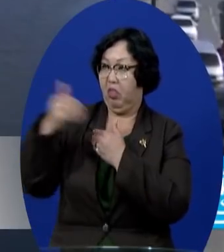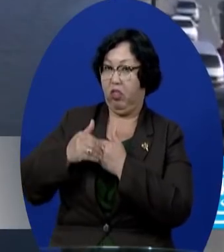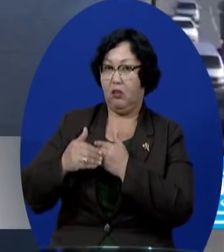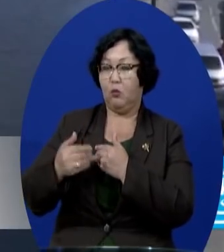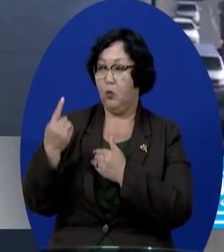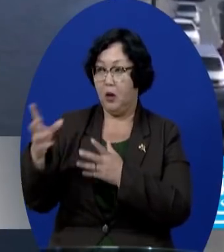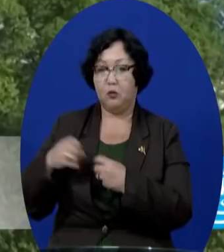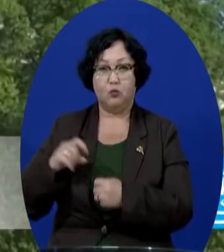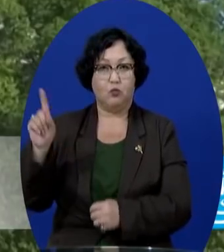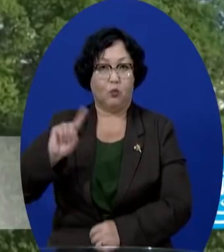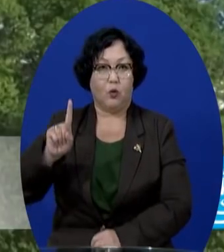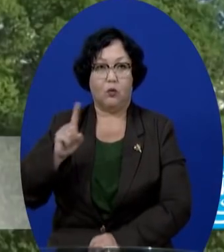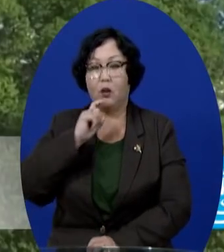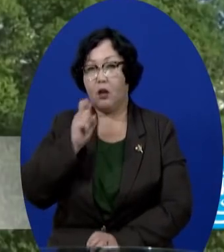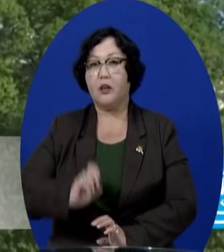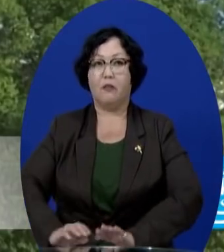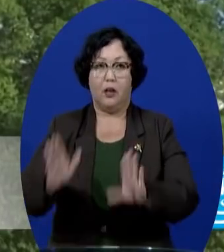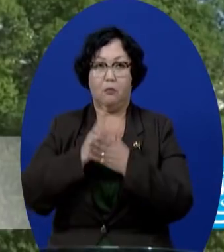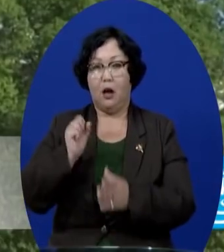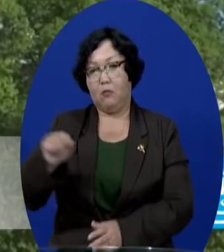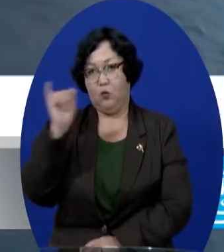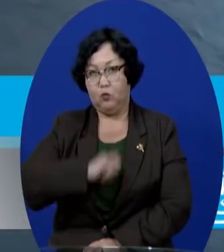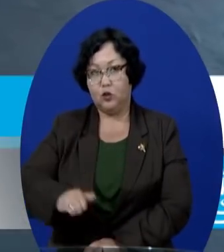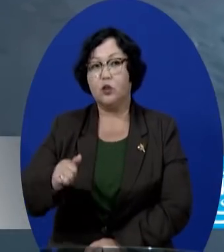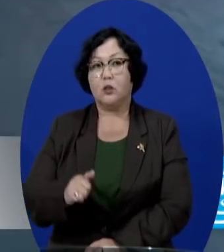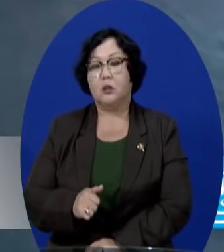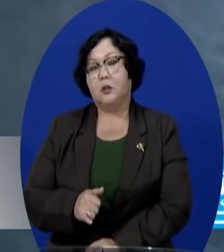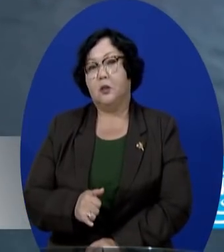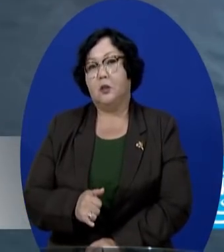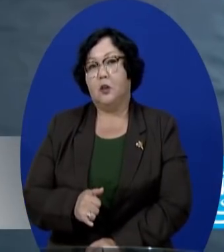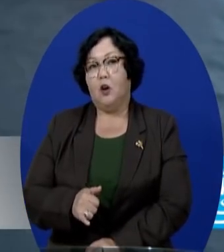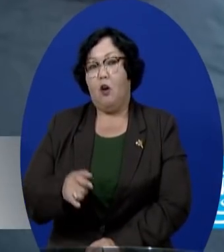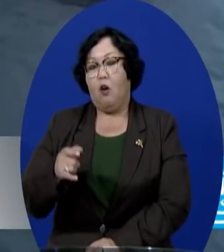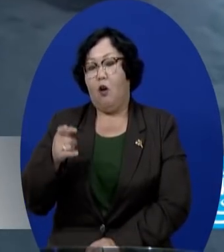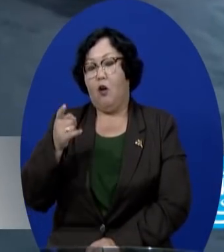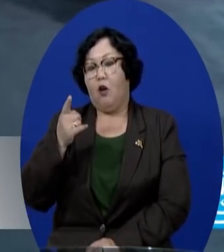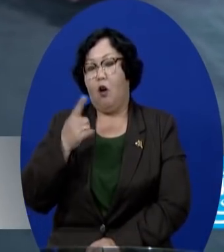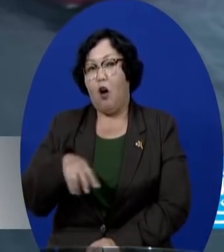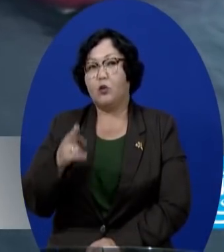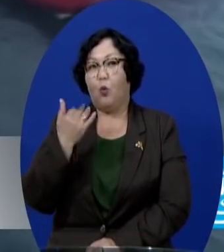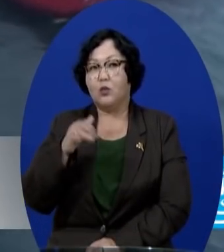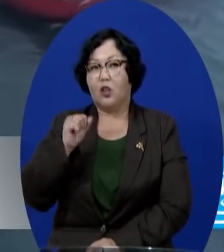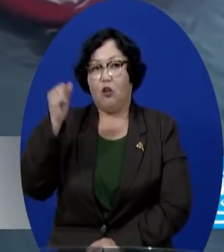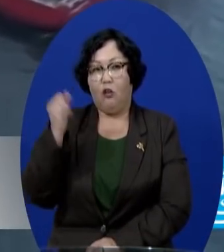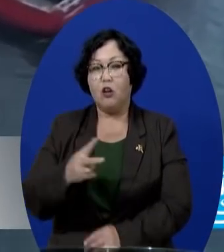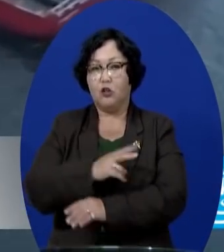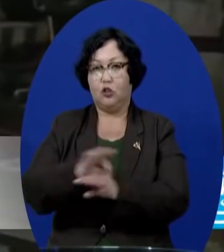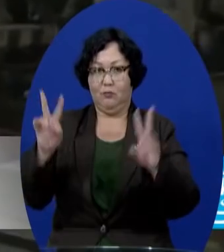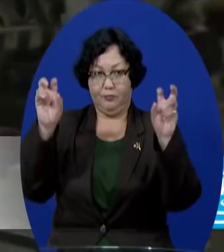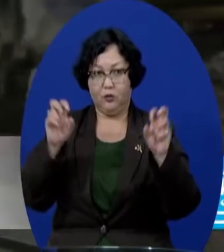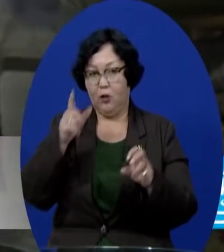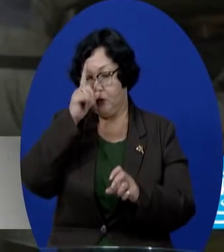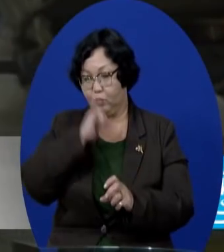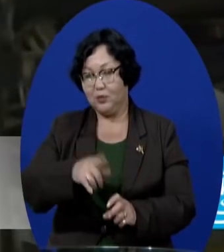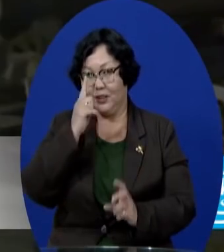зөвшөөрөхгүй гэсэн байр сууриа хадгалж байна. Мөн Америкийн нэгдсэн улсын төрийн департамент хойд урсгал хоёр төсөлд оролцоотой үндсэлээр Оросын нэг хөлөг